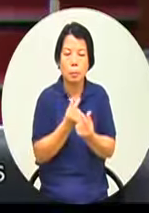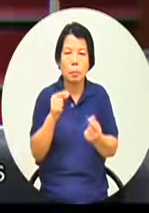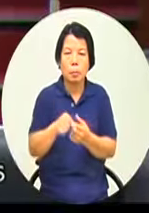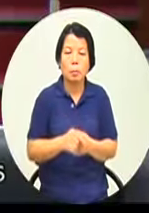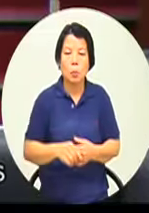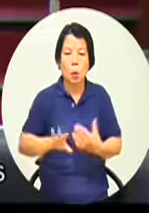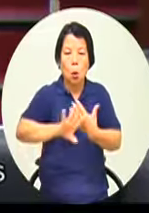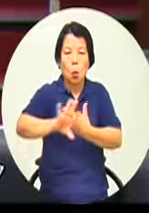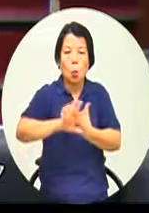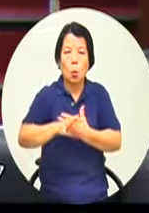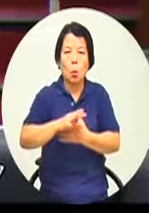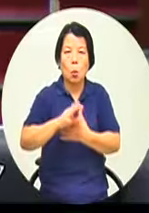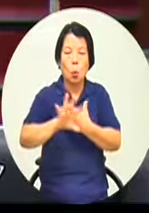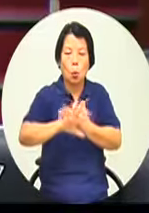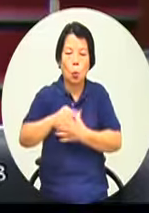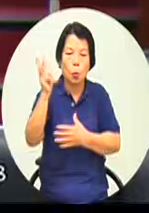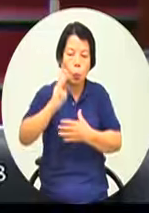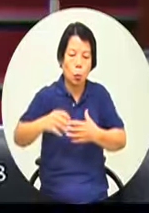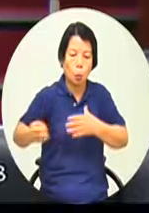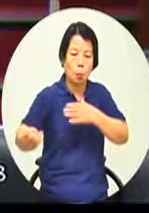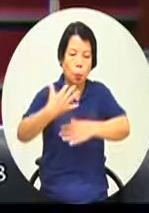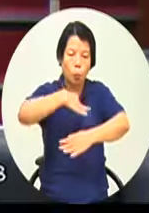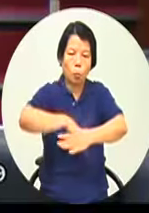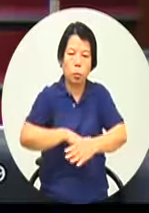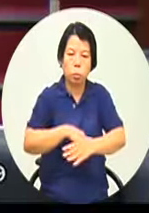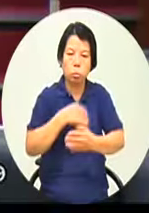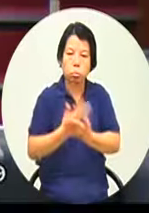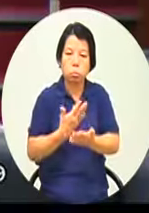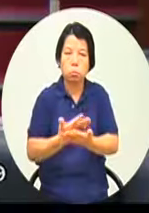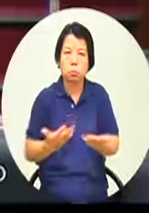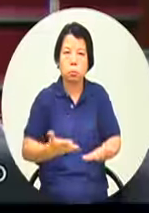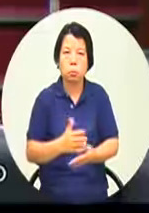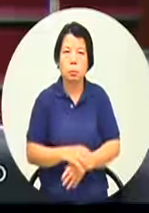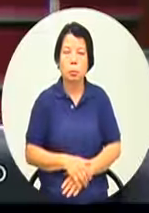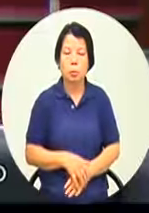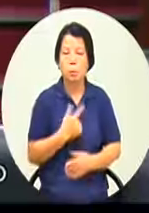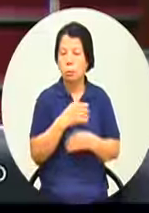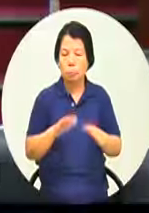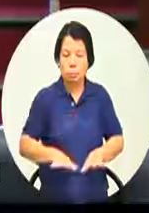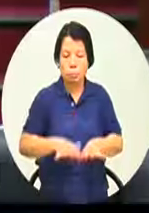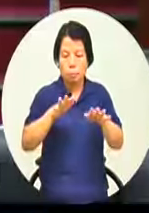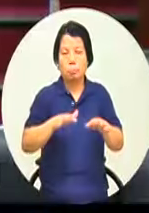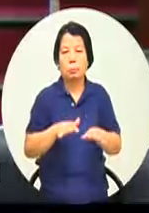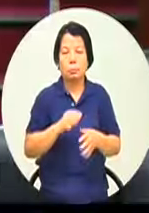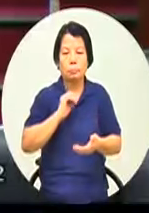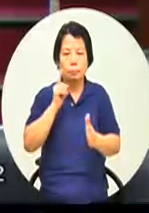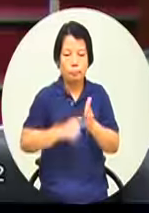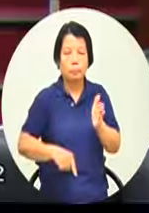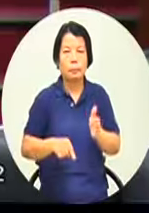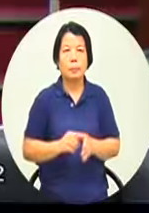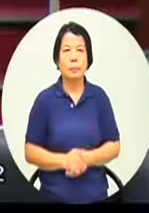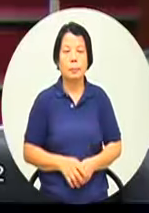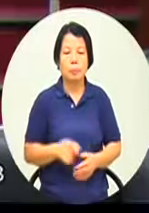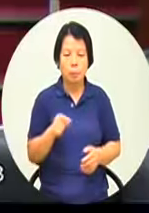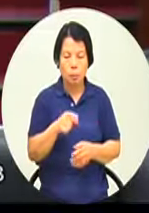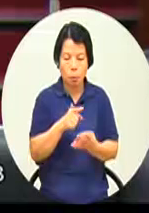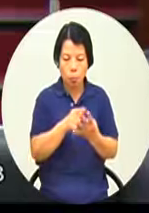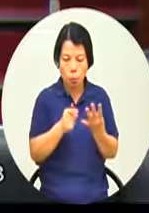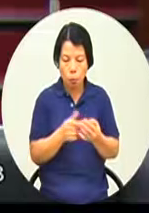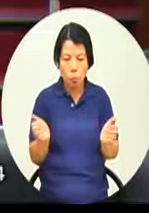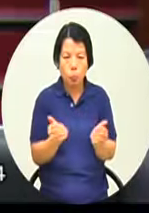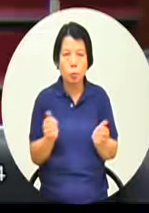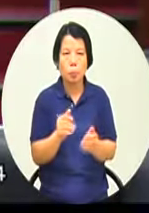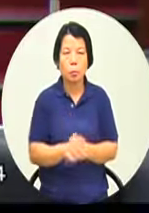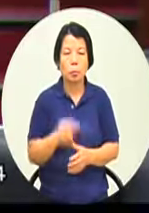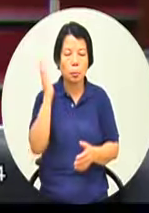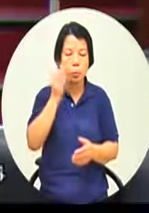外水不小心跑进去怎么办？得淹水了嘛。这几个问题我希望水利局能够